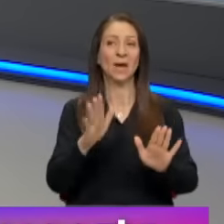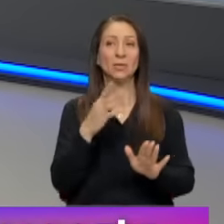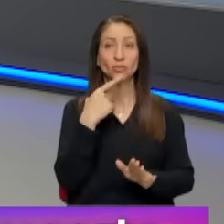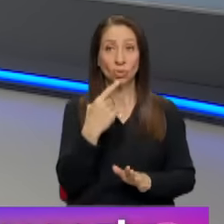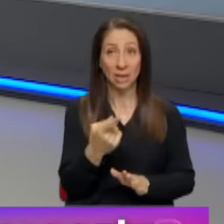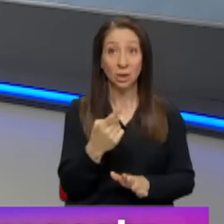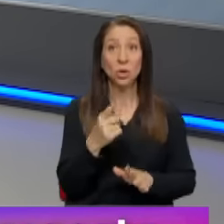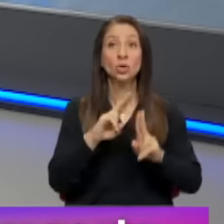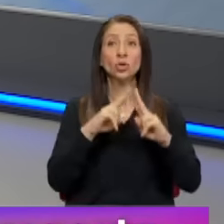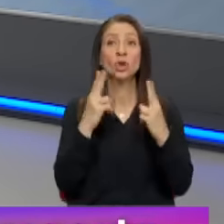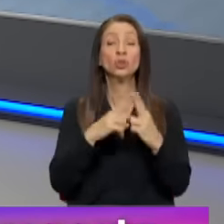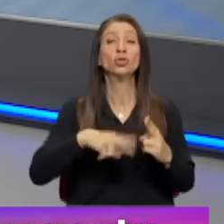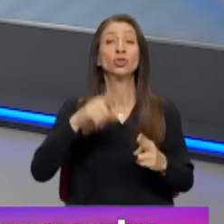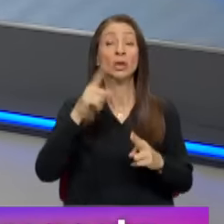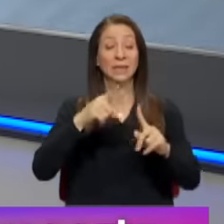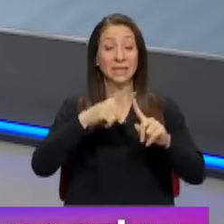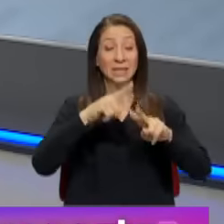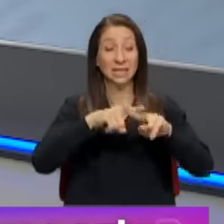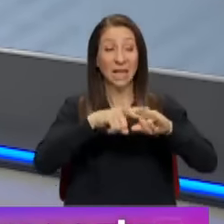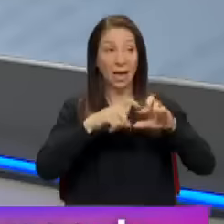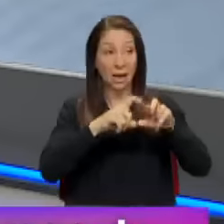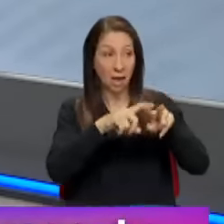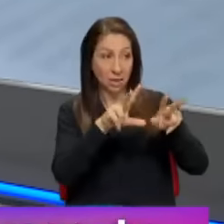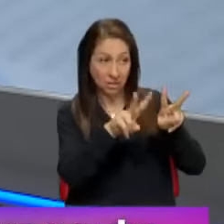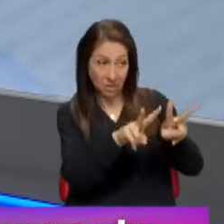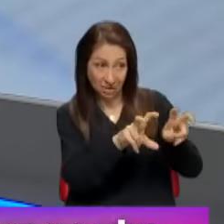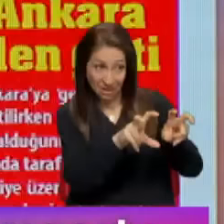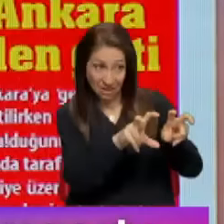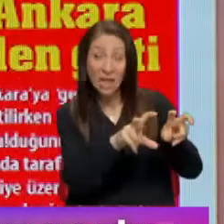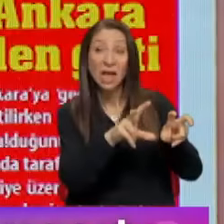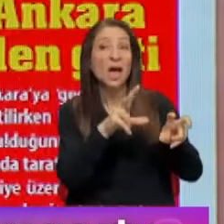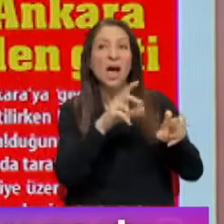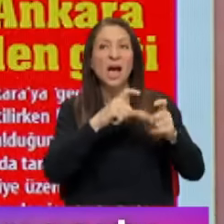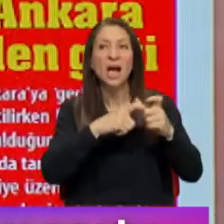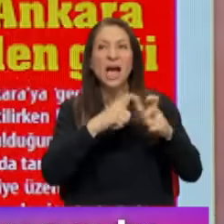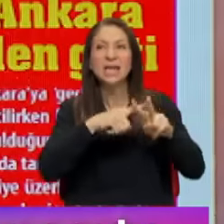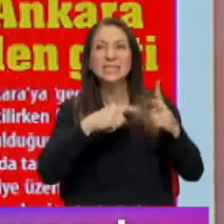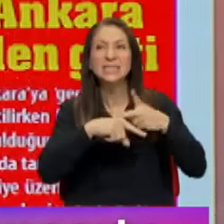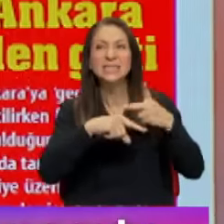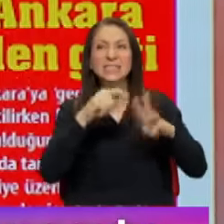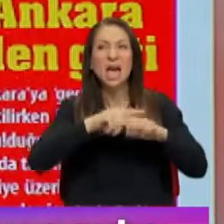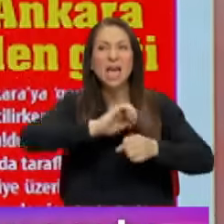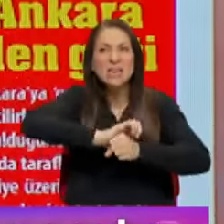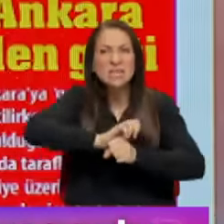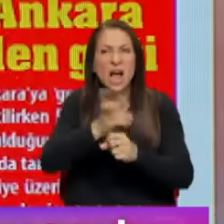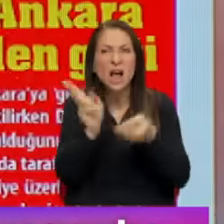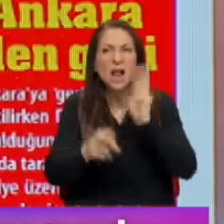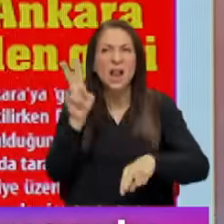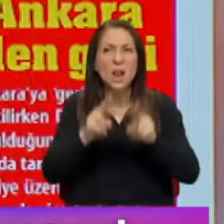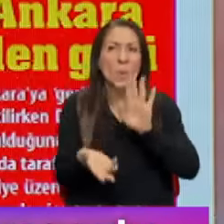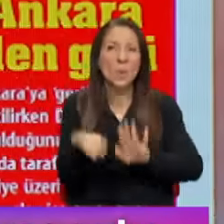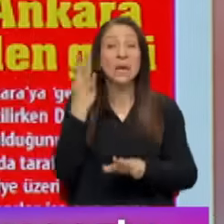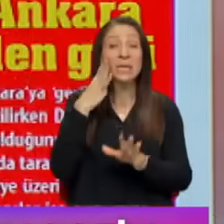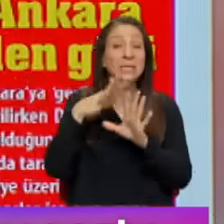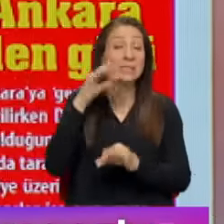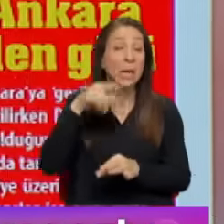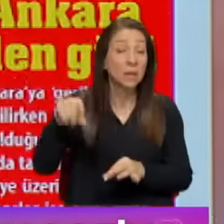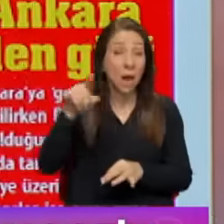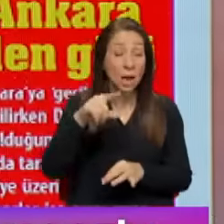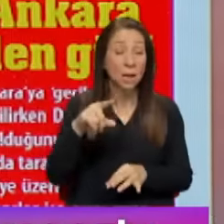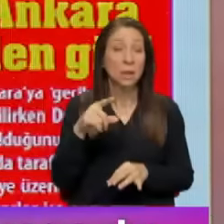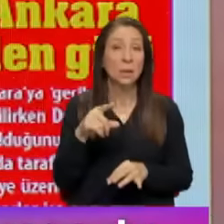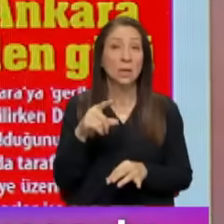etti. Dünyanın gündemi Tahran'a çevrilirken Gazze'deki katliamsa arttı. Şimdi Gazze'de insanlar bir